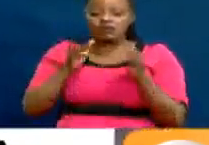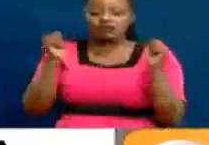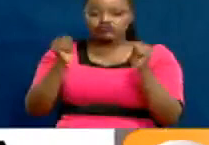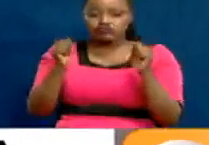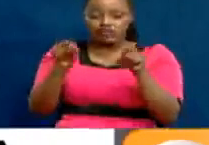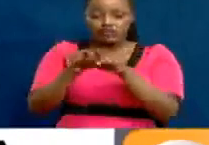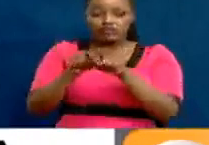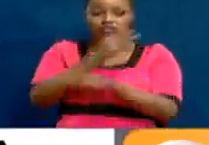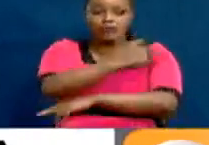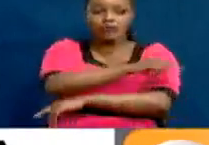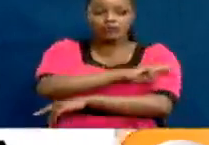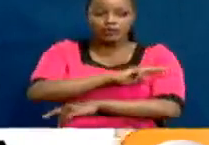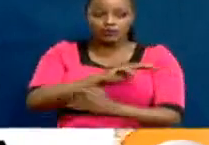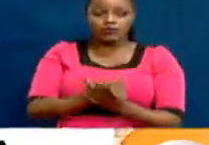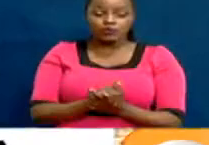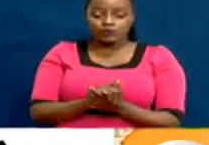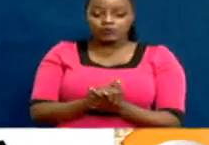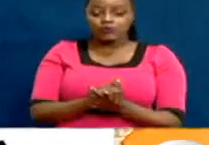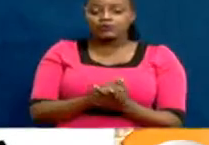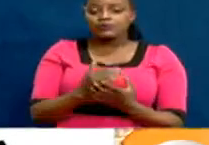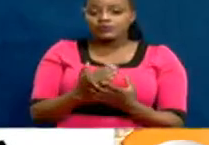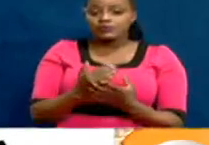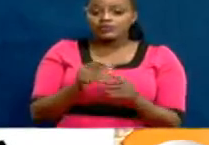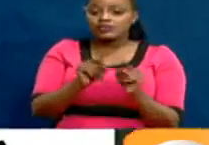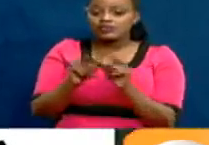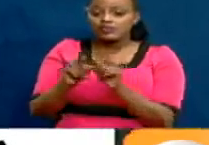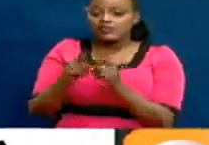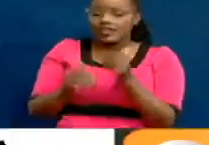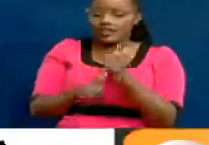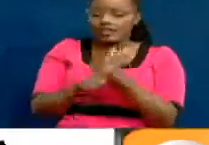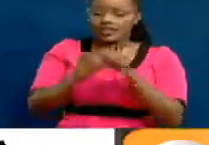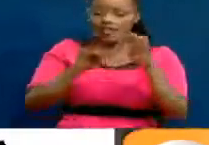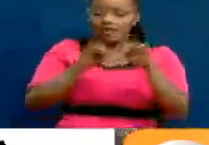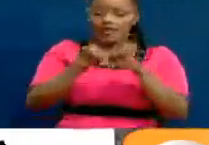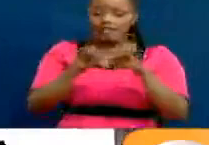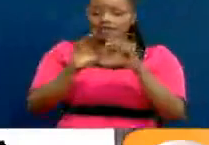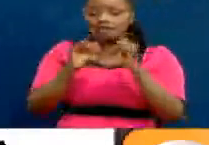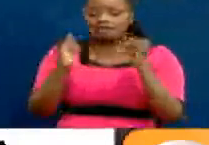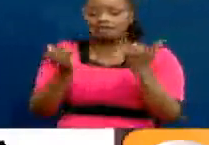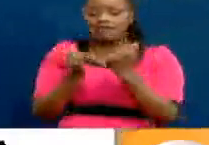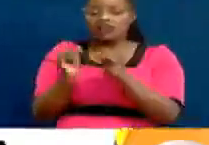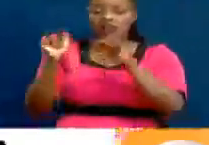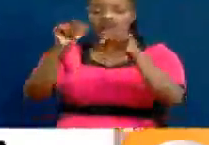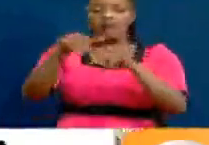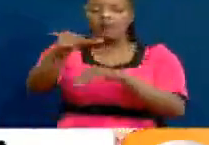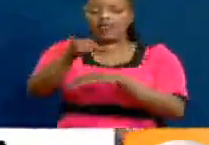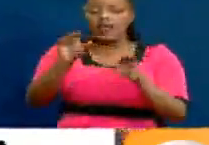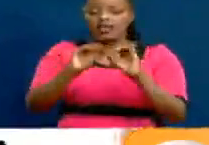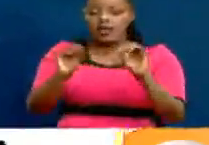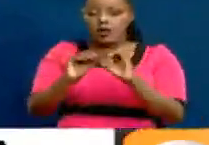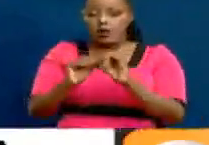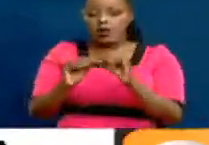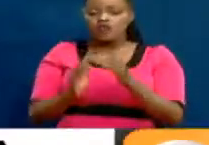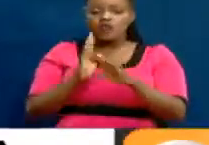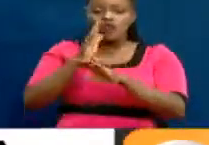hospitali hiyo. Idara ya kupambana na majanga ikilaumiwa pakubwa kwa kutofika katika eneo la mkasa zaidi